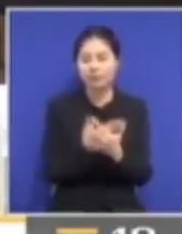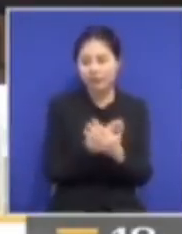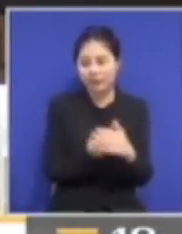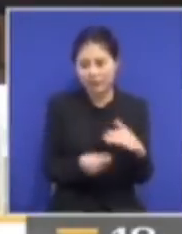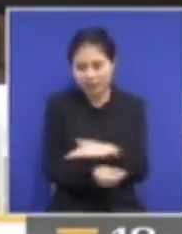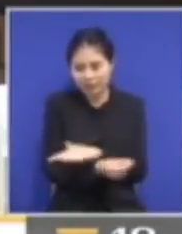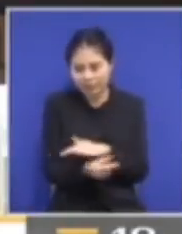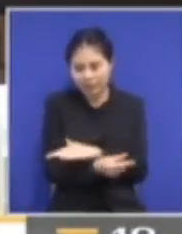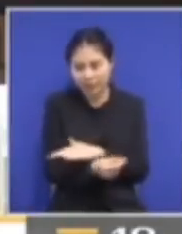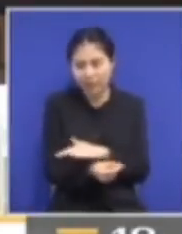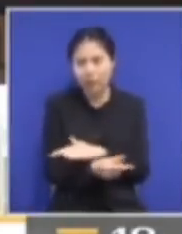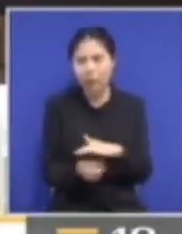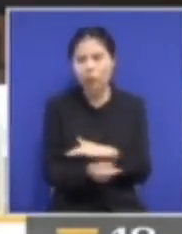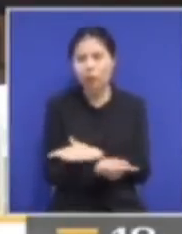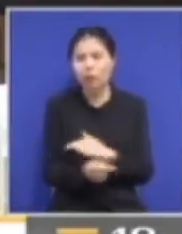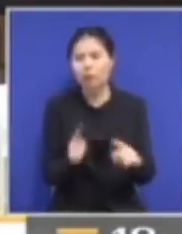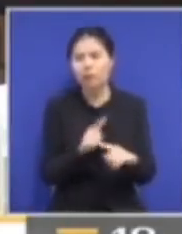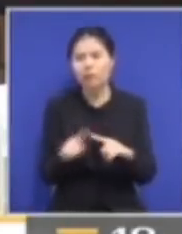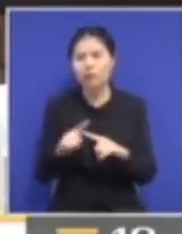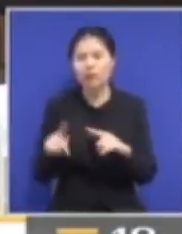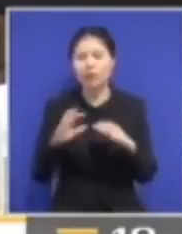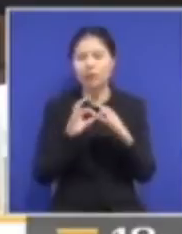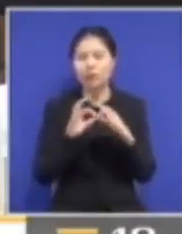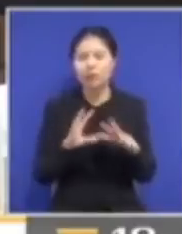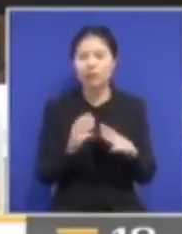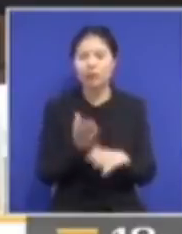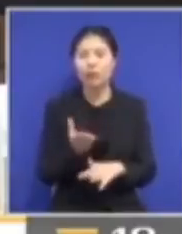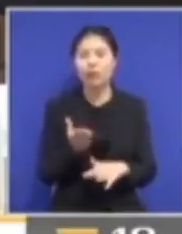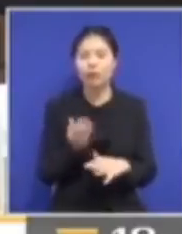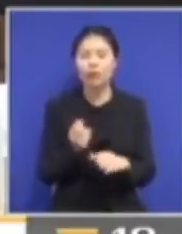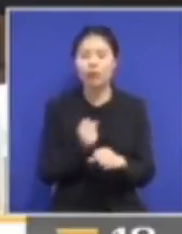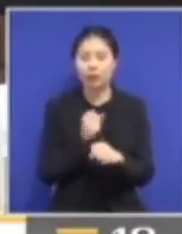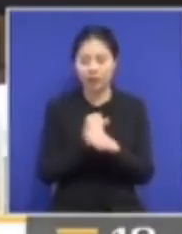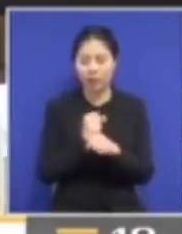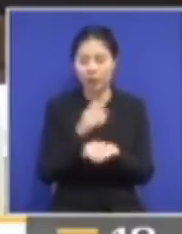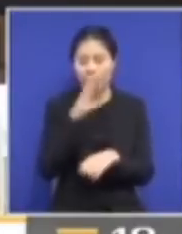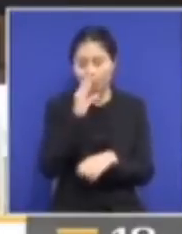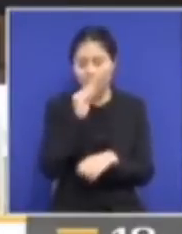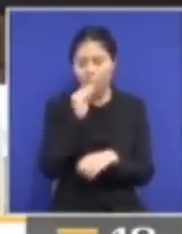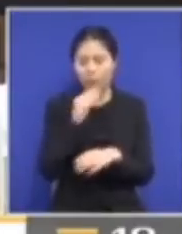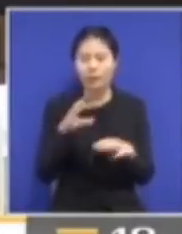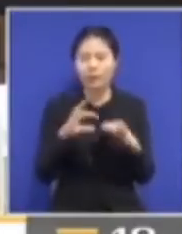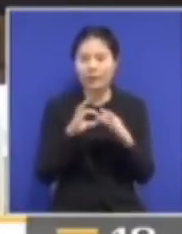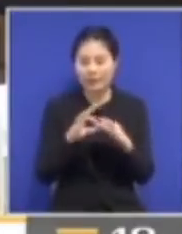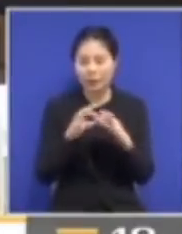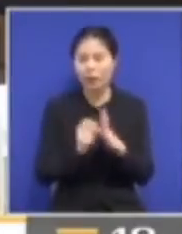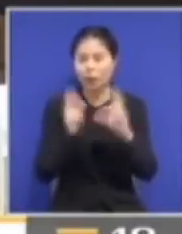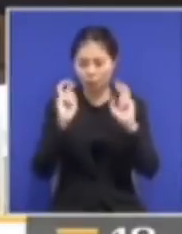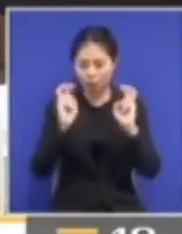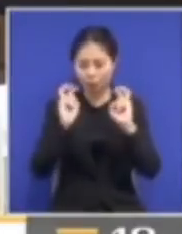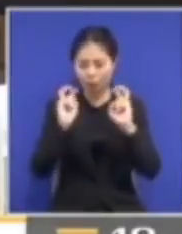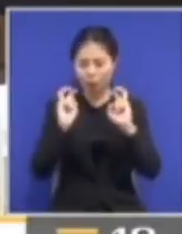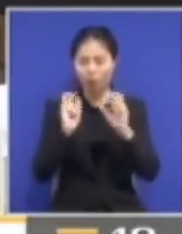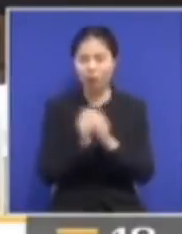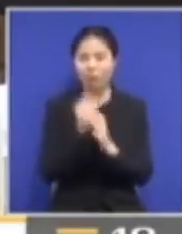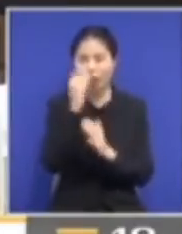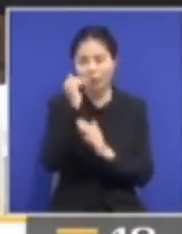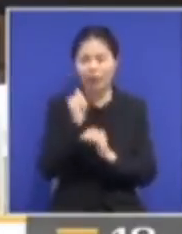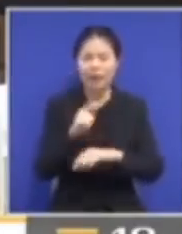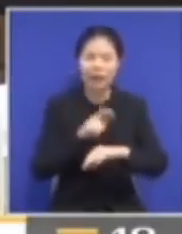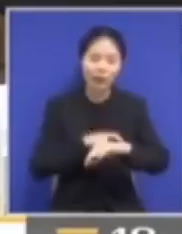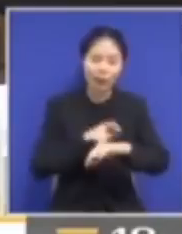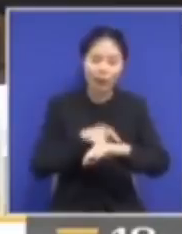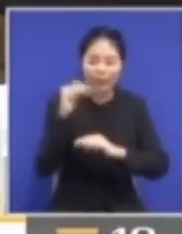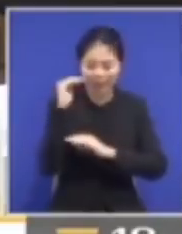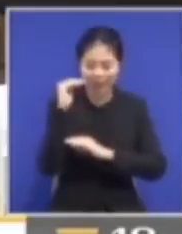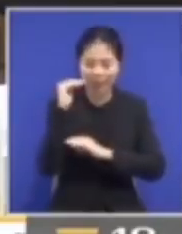ะไรเนี่ยมันไม่เกี่ยวอ่ะนะครับดังนั้นขอให้ท่านอยู่ในประเด็นแล้วก็ประการสุดท้ายคือมันเวลาของท่านกินเวลาของผม